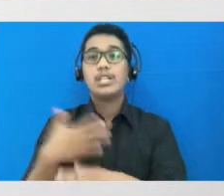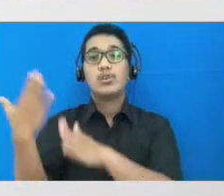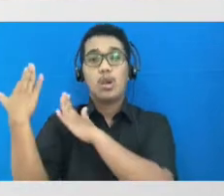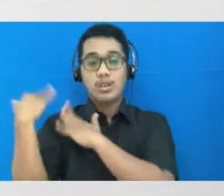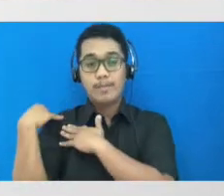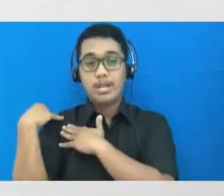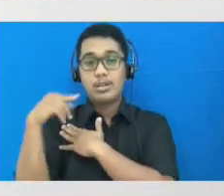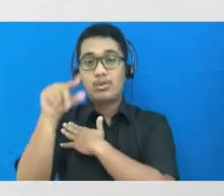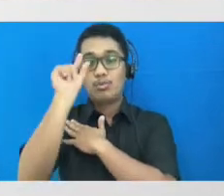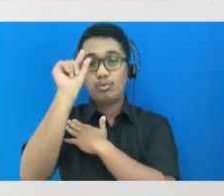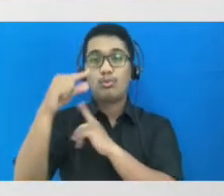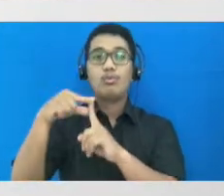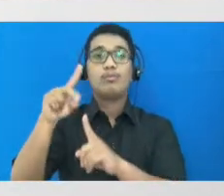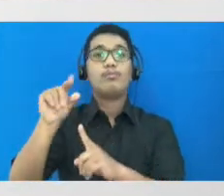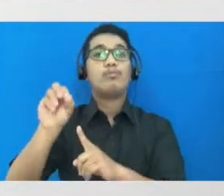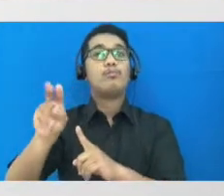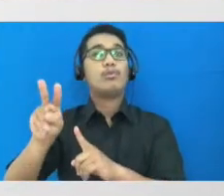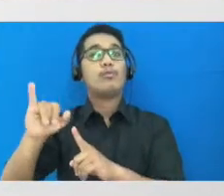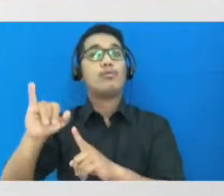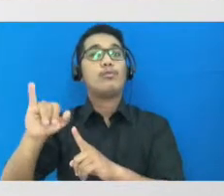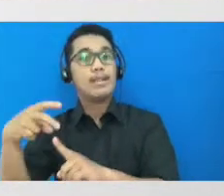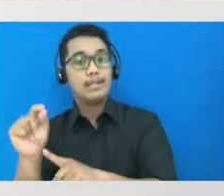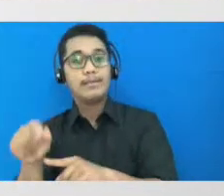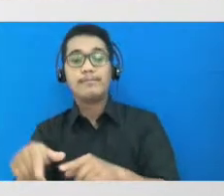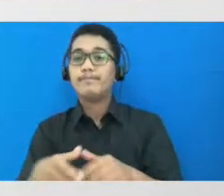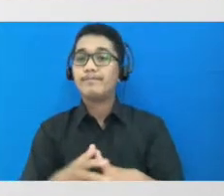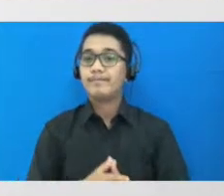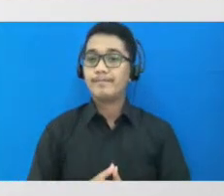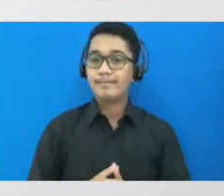atau data prosesor. Selanjutnya.